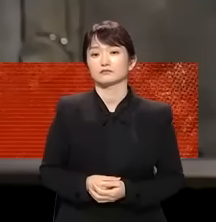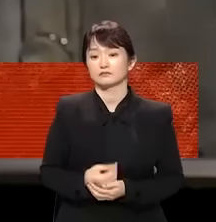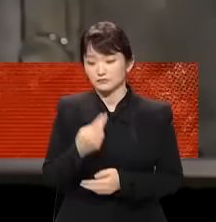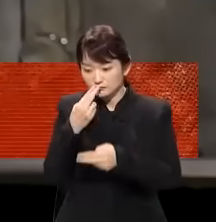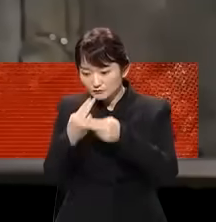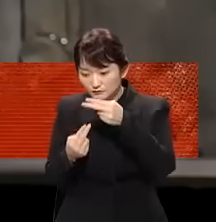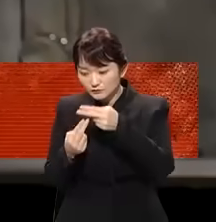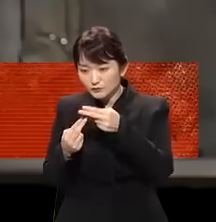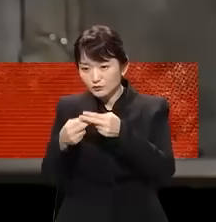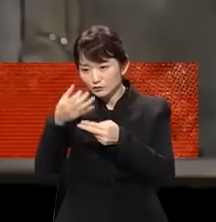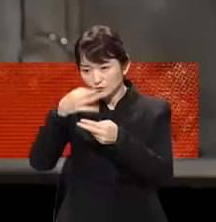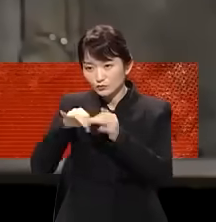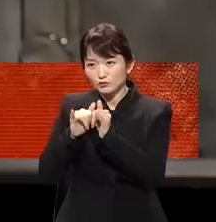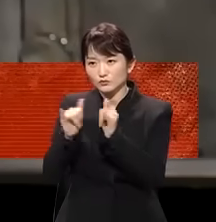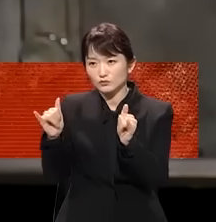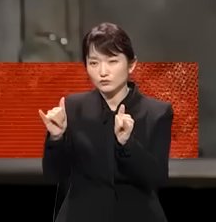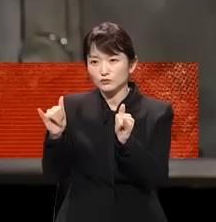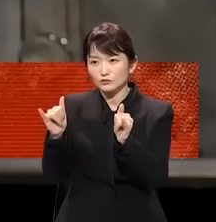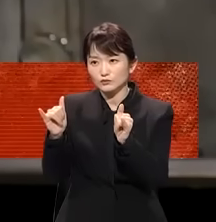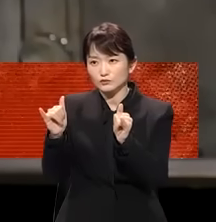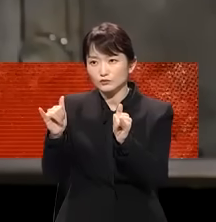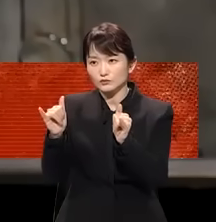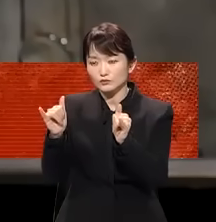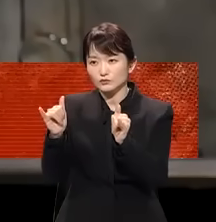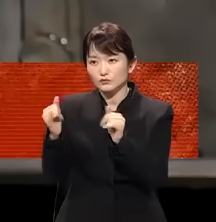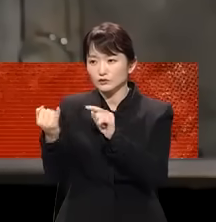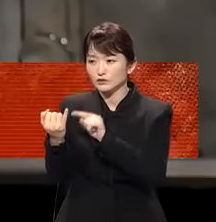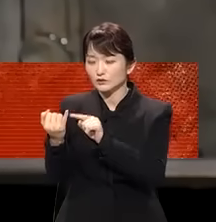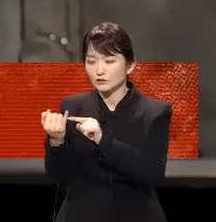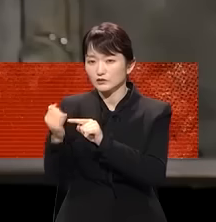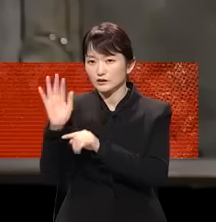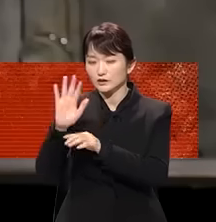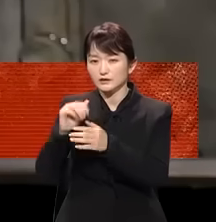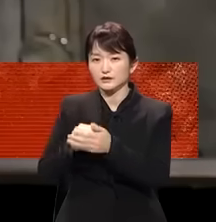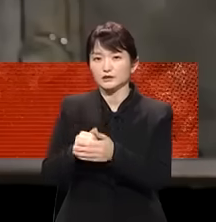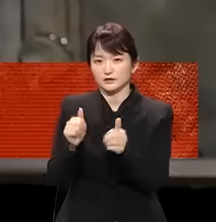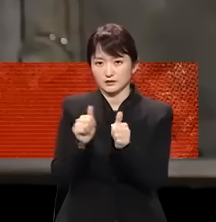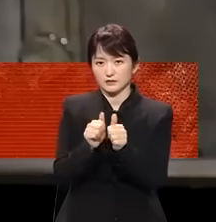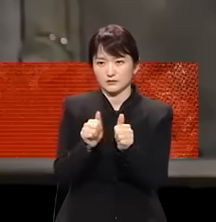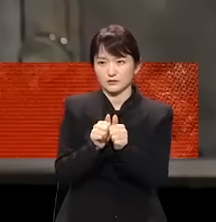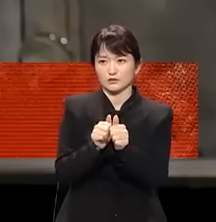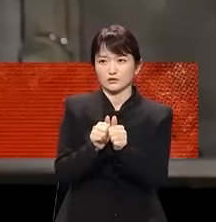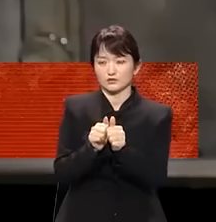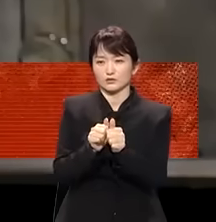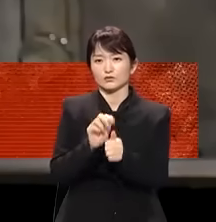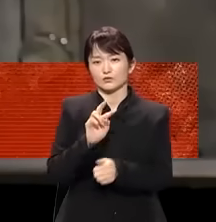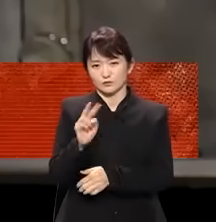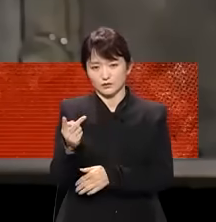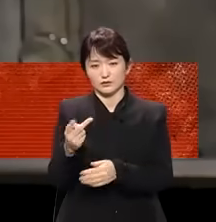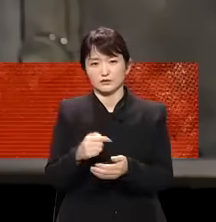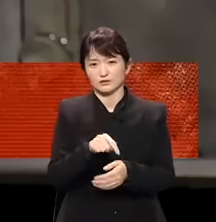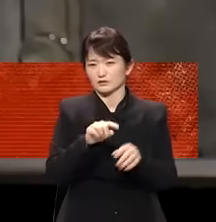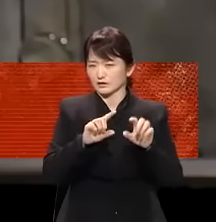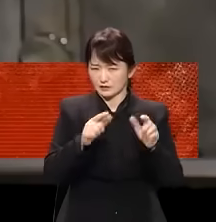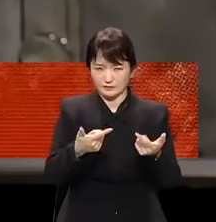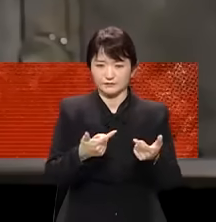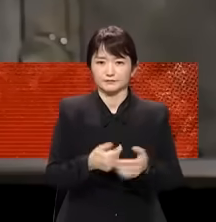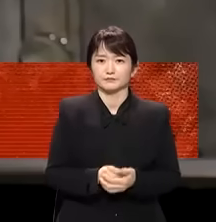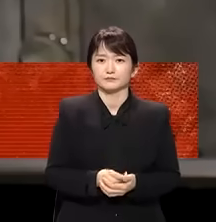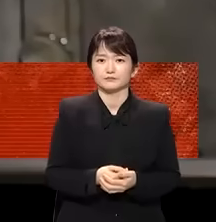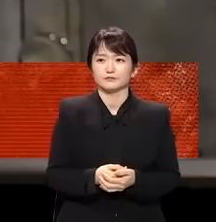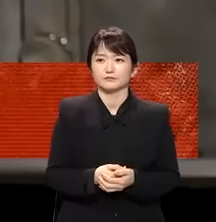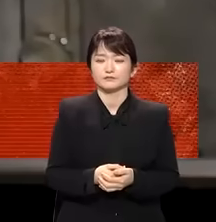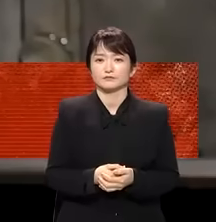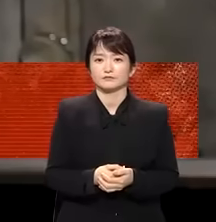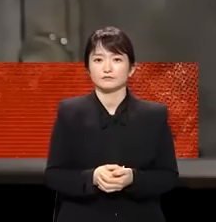수익자를 이제 자신 남성으로 변경을 했다 이런 뜻으로 이제 보면 될 거 같은데 아닌 거 같아요 아닌 부분이고 만약에 됐다 그러면